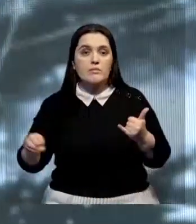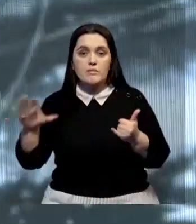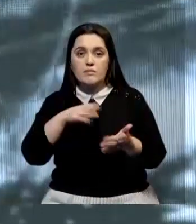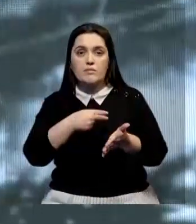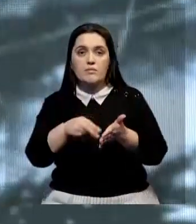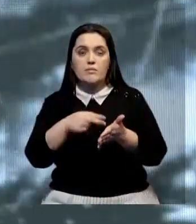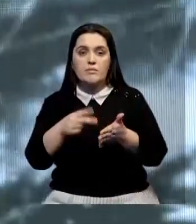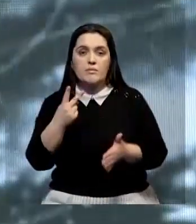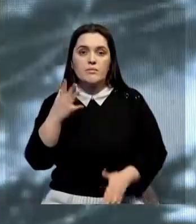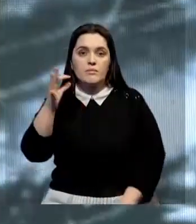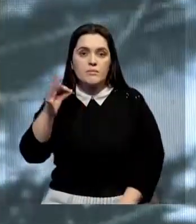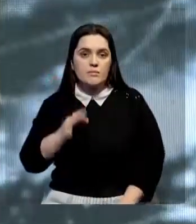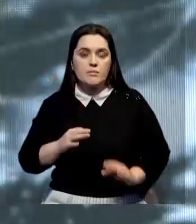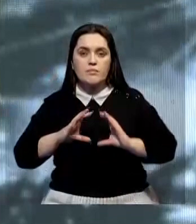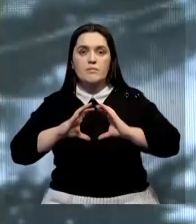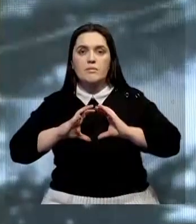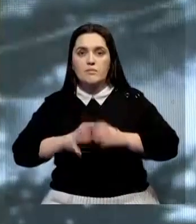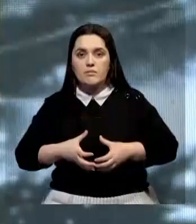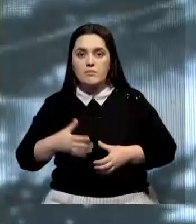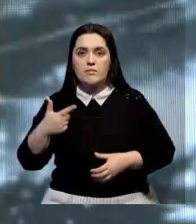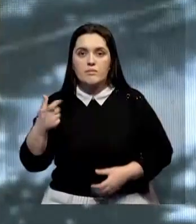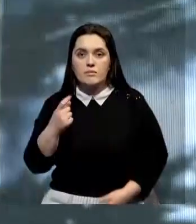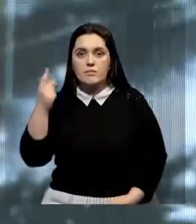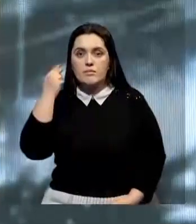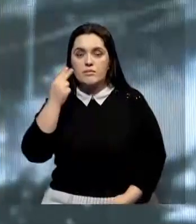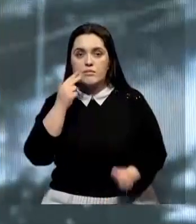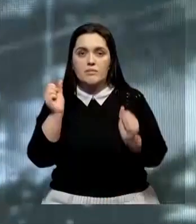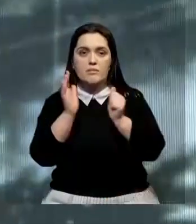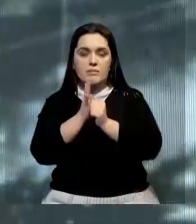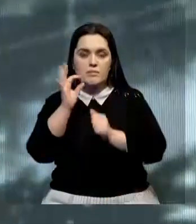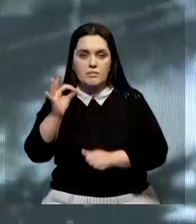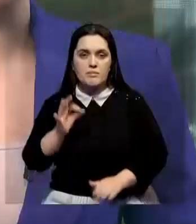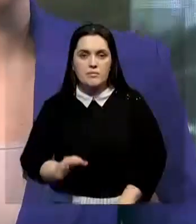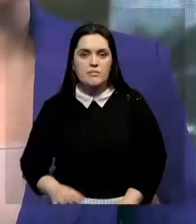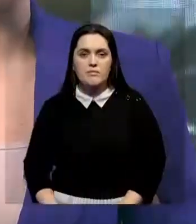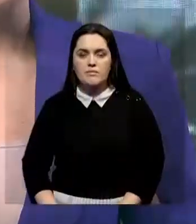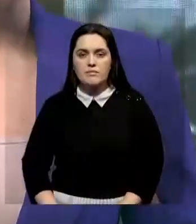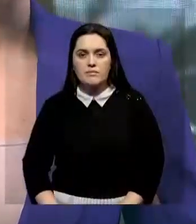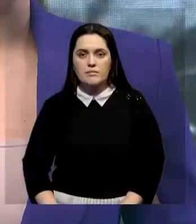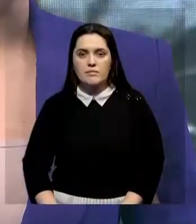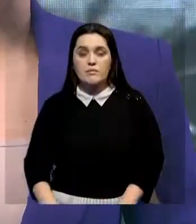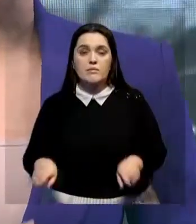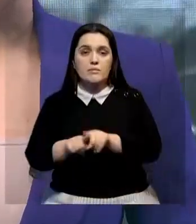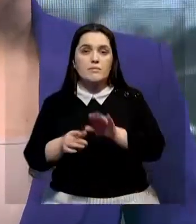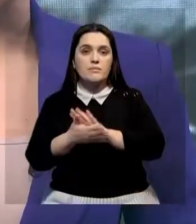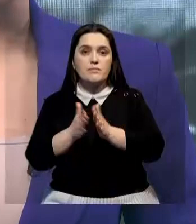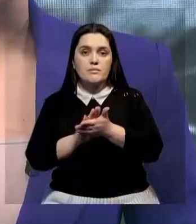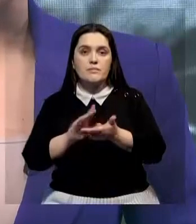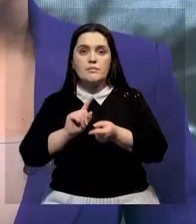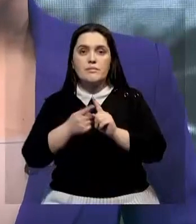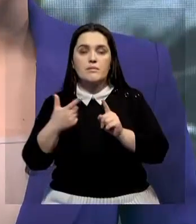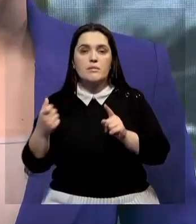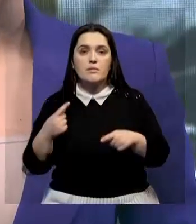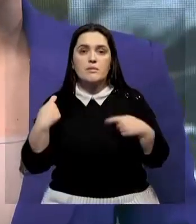года. Сейчас Европа покупает четверть всего мирового газа, а КНР 15%. Вот такая ситуация с